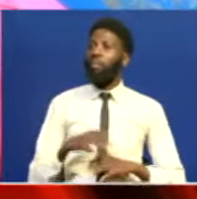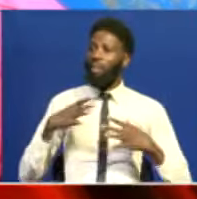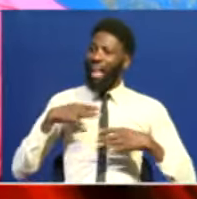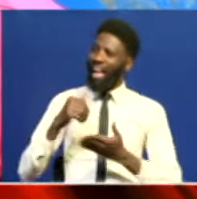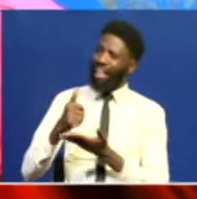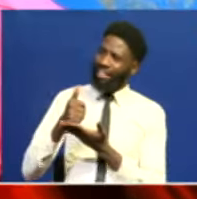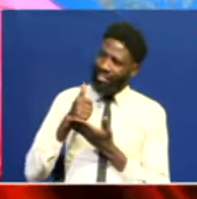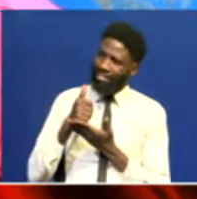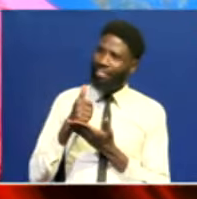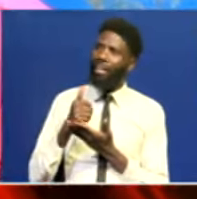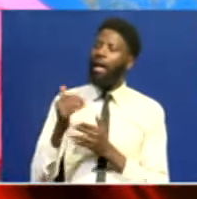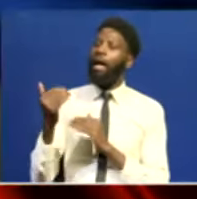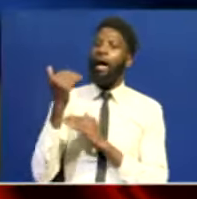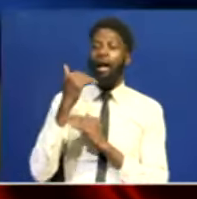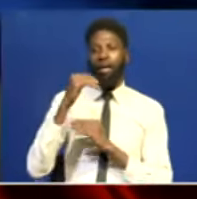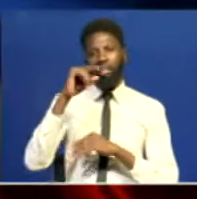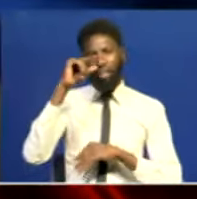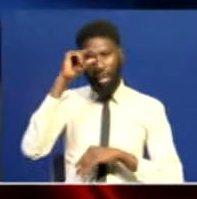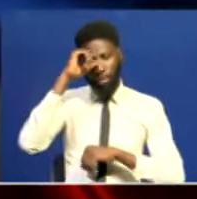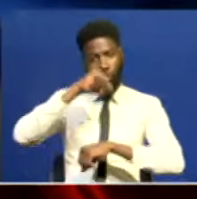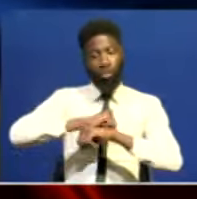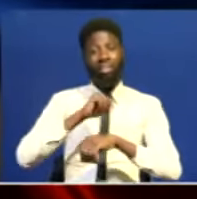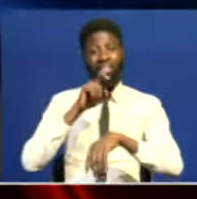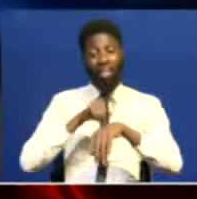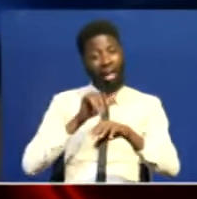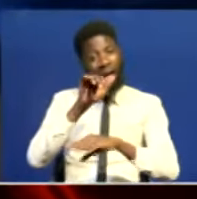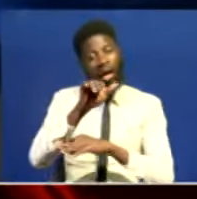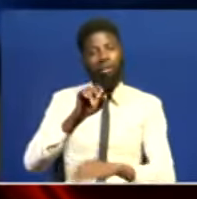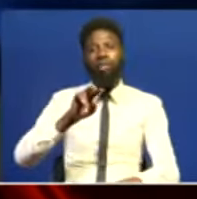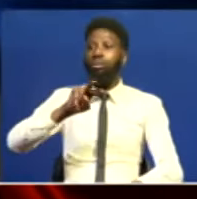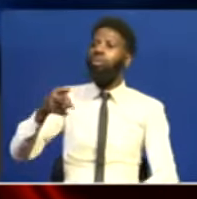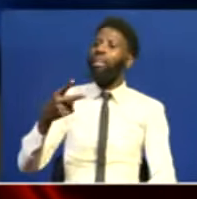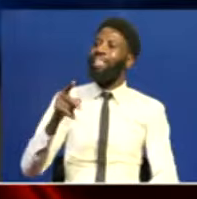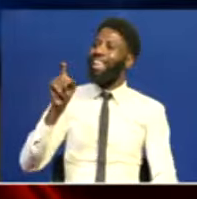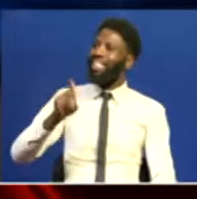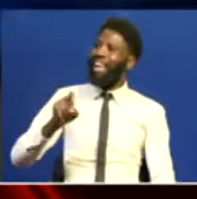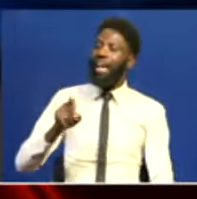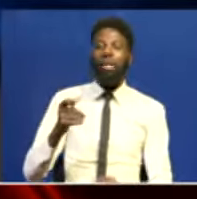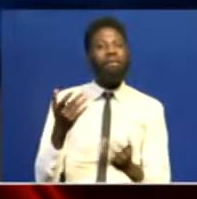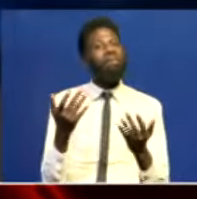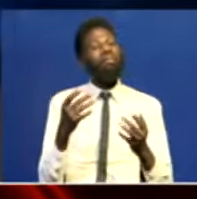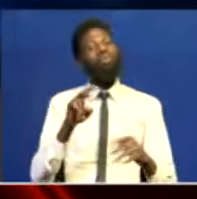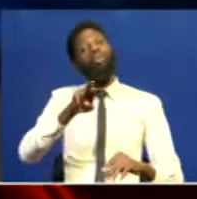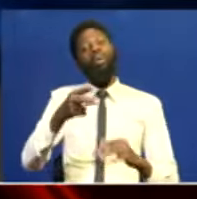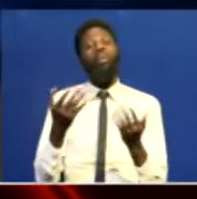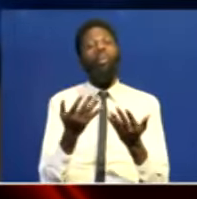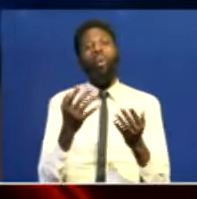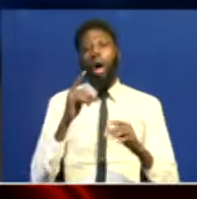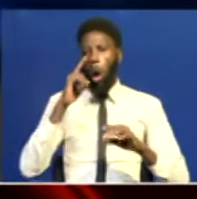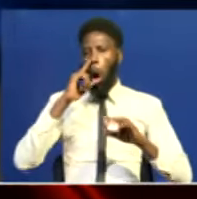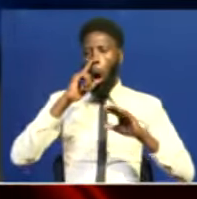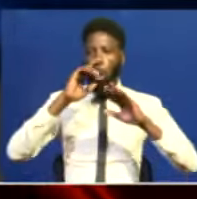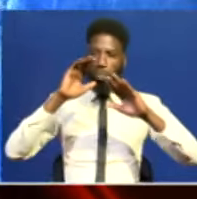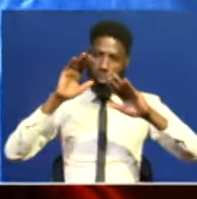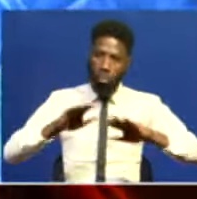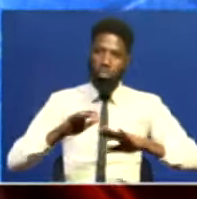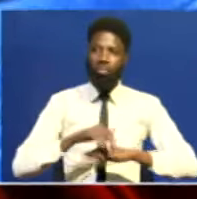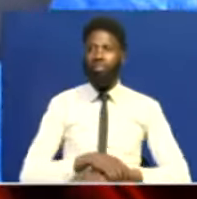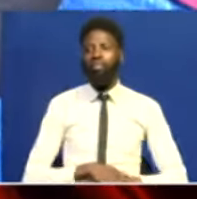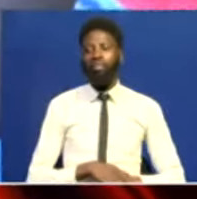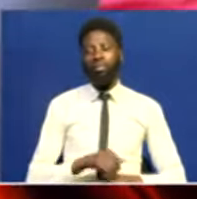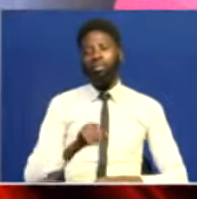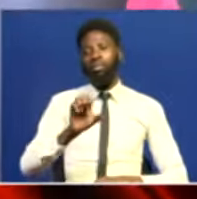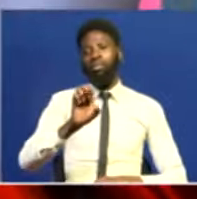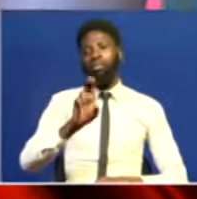serikali, lakini serikalini ukienda wanakuambia nataka 2000, sina hiyo uwezo wa shilingi 2000. So mtoto alikaa nyumbani. Eunice is appealing